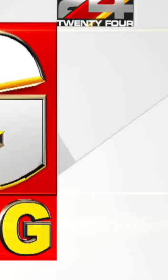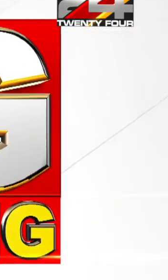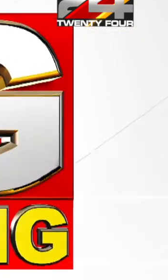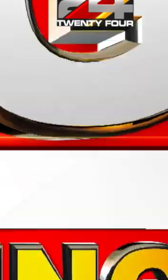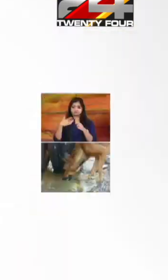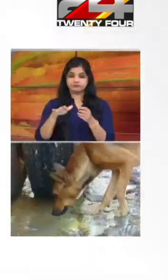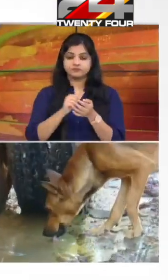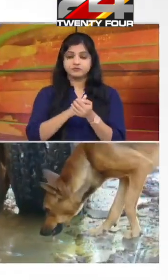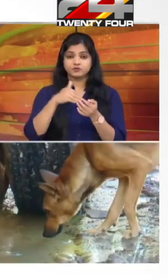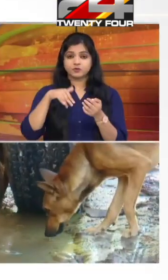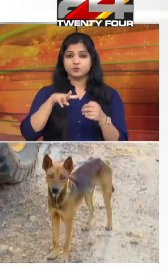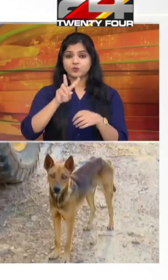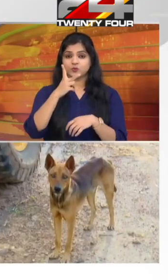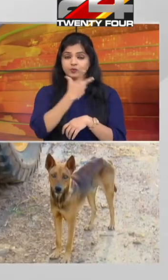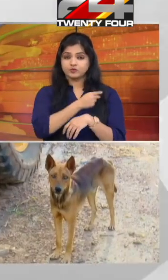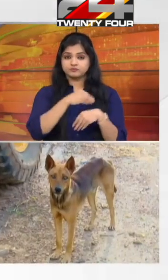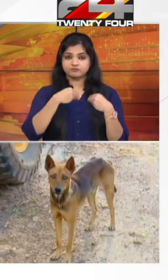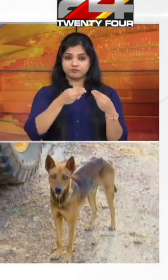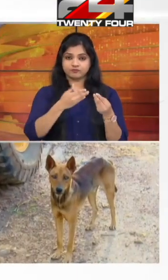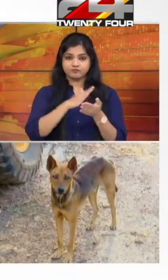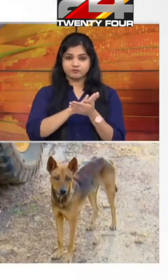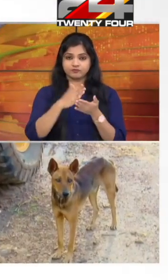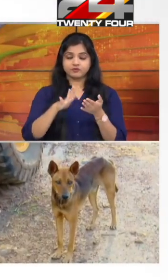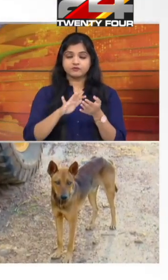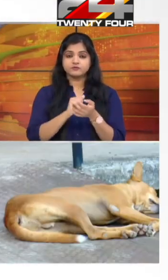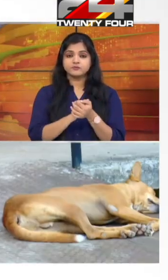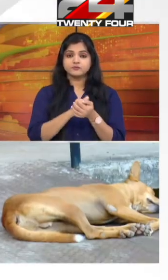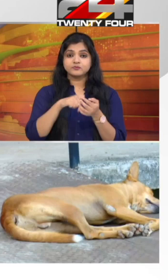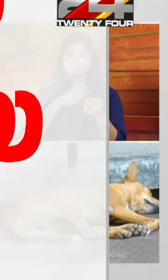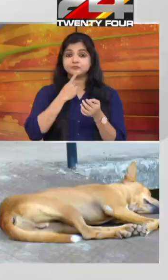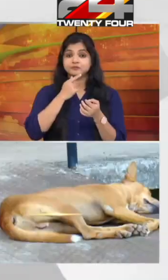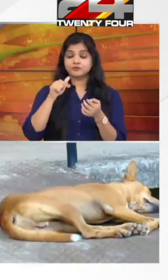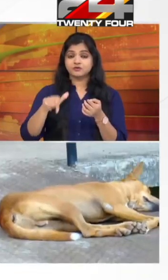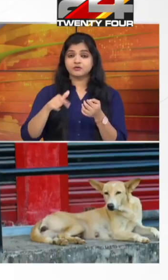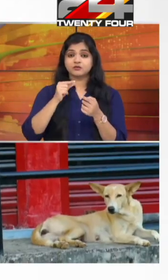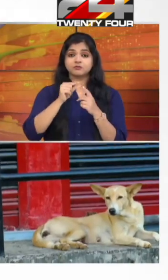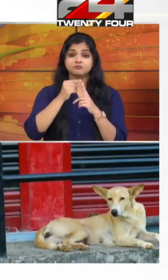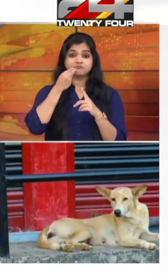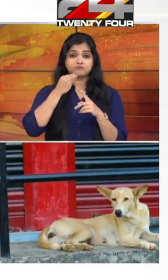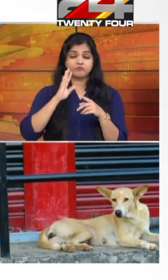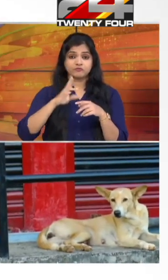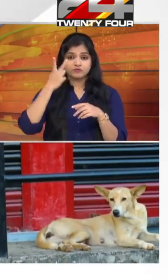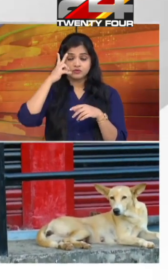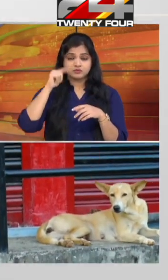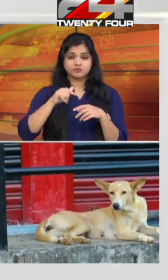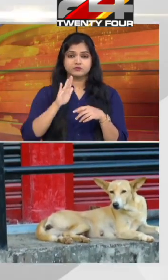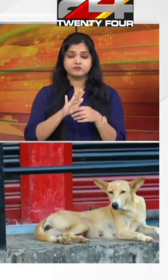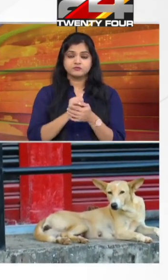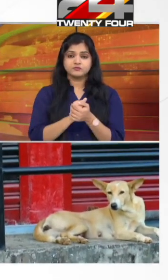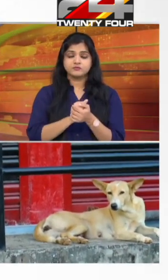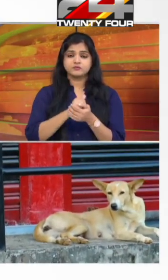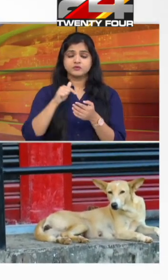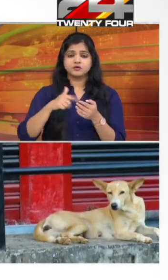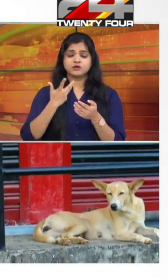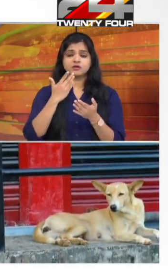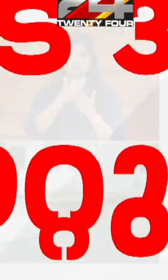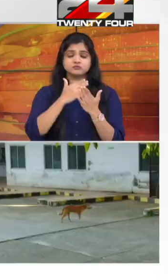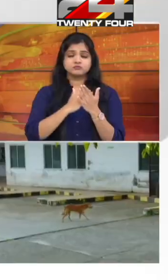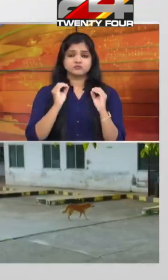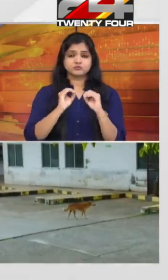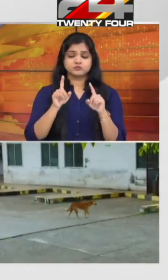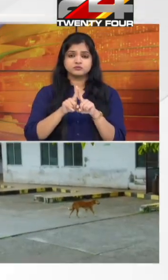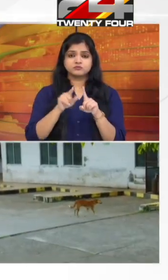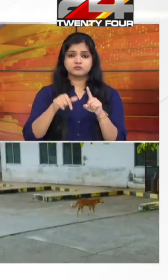നിലവിൽ വാക്സിൻ നൽകിയിട്ടുണ്ട്. പക്ഷേ ഈ ഒരു നായയ്ക്ക് പേവിഷബാധ ഉണ്ട് എന്ന് സംശയിക്കുന്നുണ്ട്. കാരണം ഒരു അകാരണമായ രീതിയിലാണ് ഈ